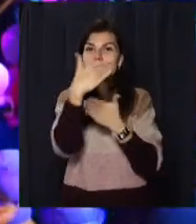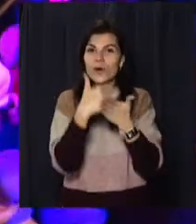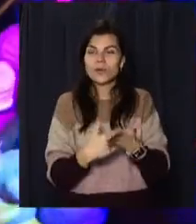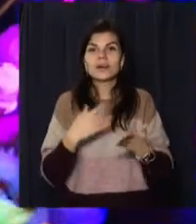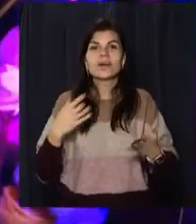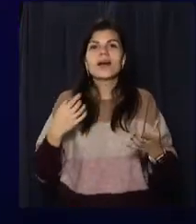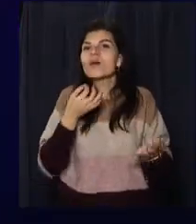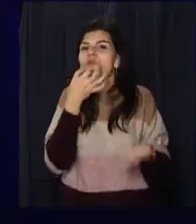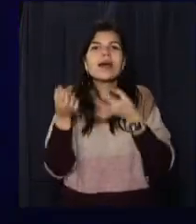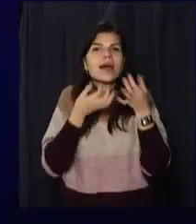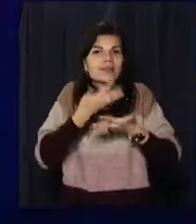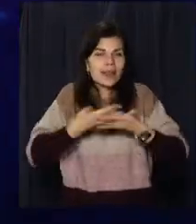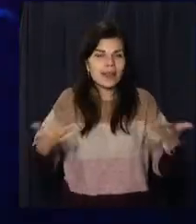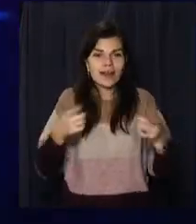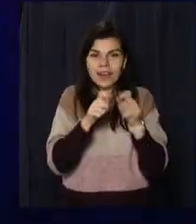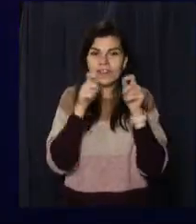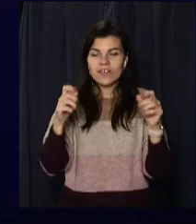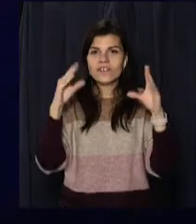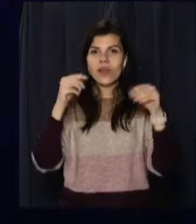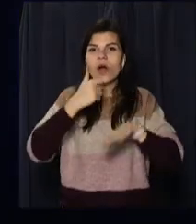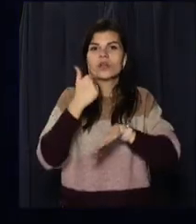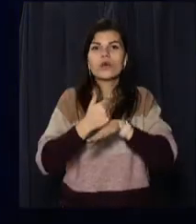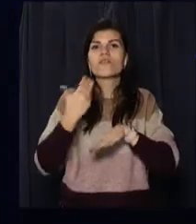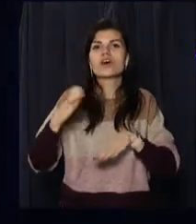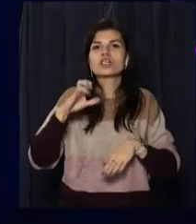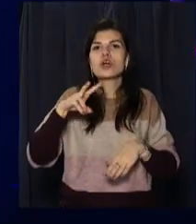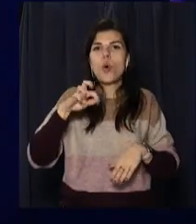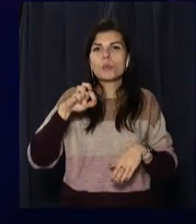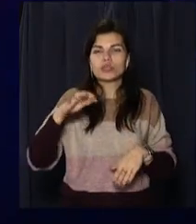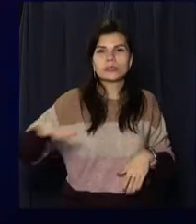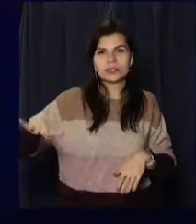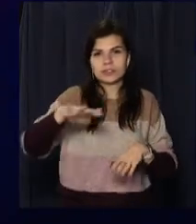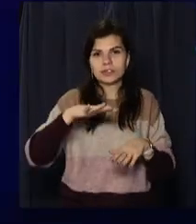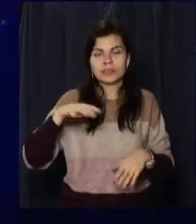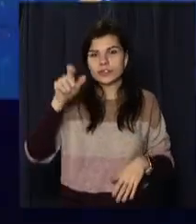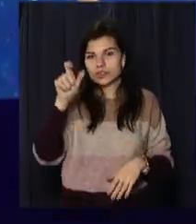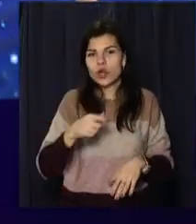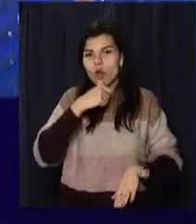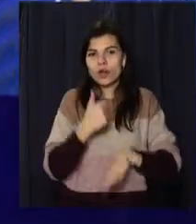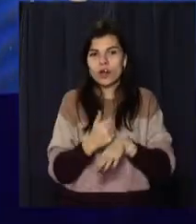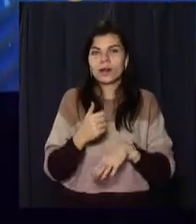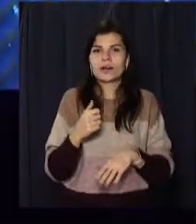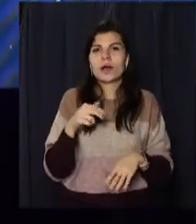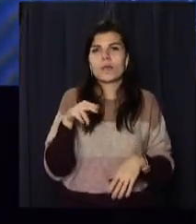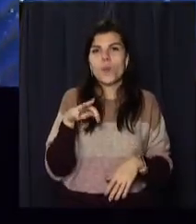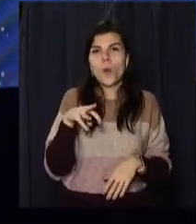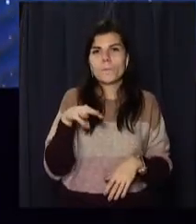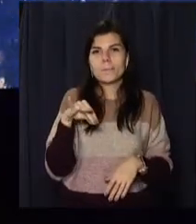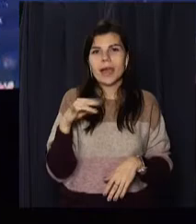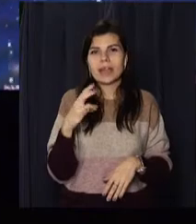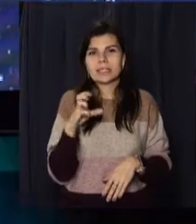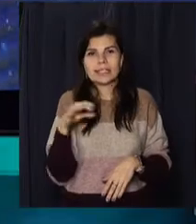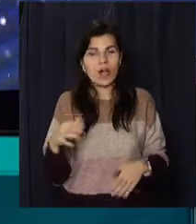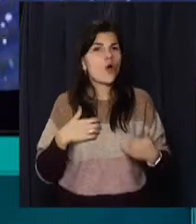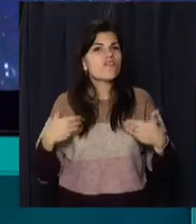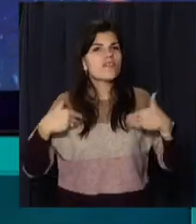на будь-який смак. Відкрив святковий вечір голова Слобожанської селищної ради Іван Камінський. Я хочу вас сьогодні щиро привітати